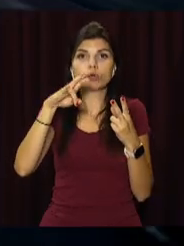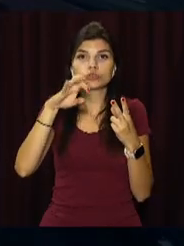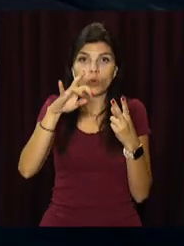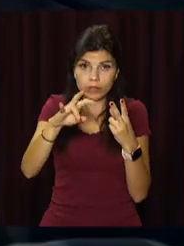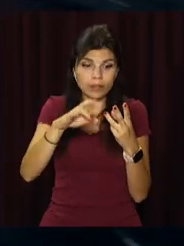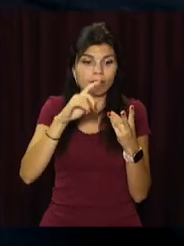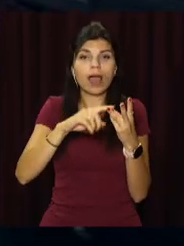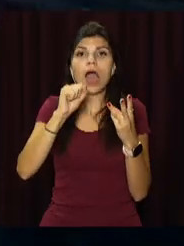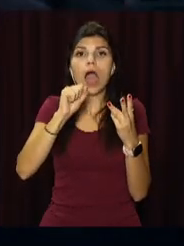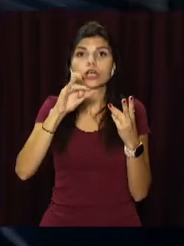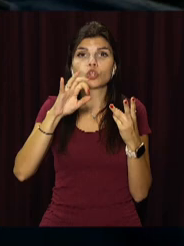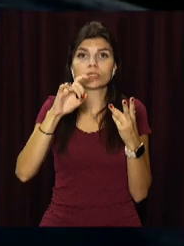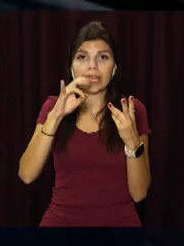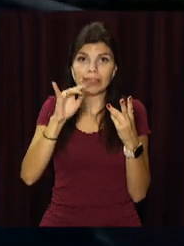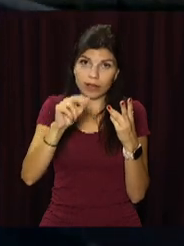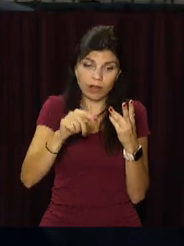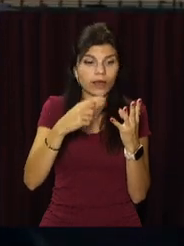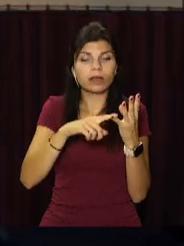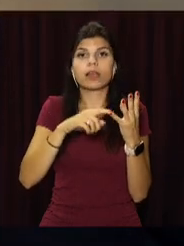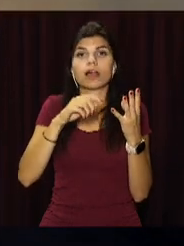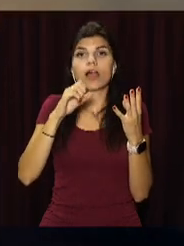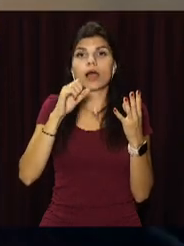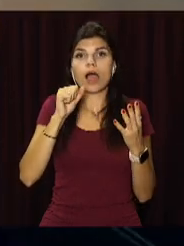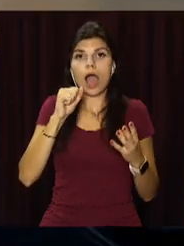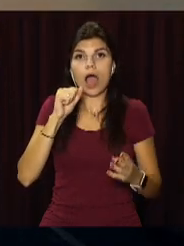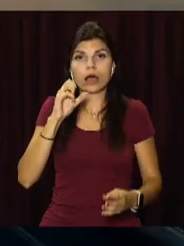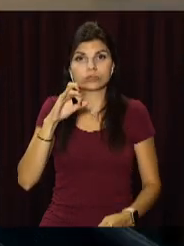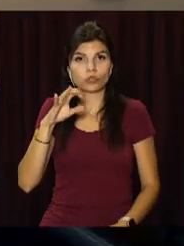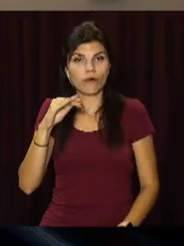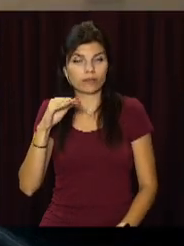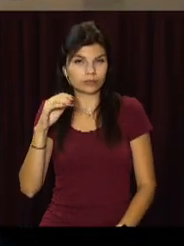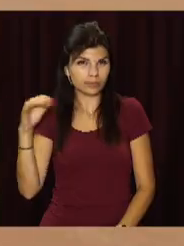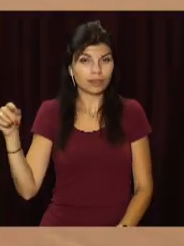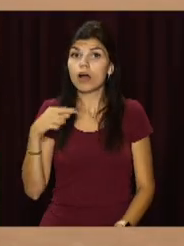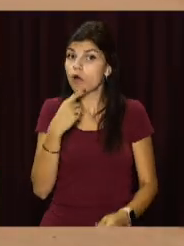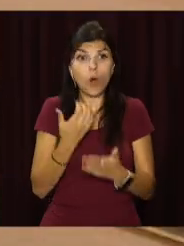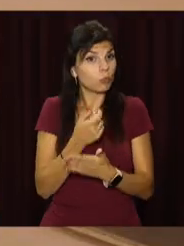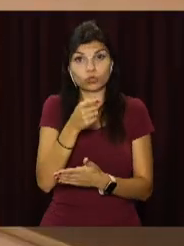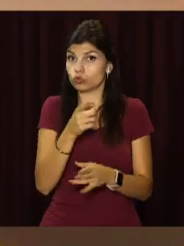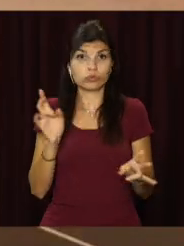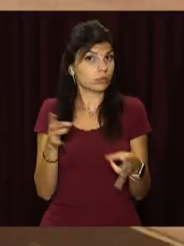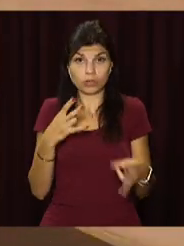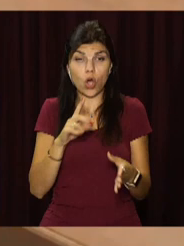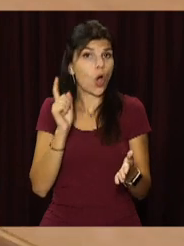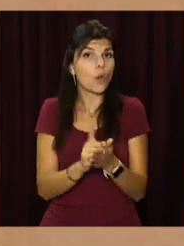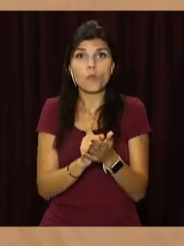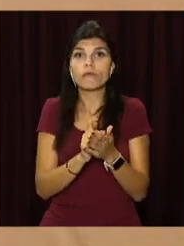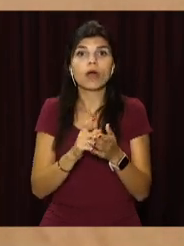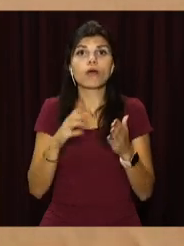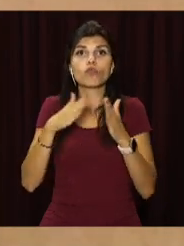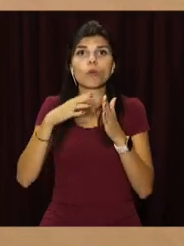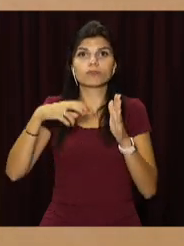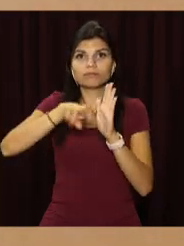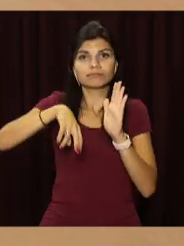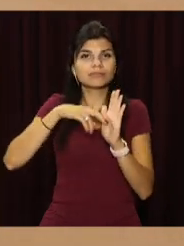Johnson, AstraZeneca або Pfizer BioNTech. Таким чином, імунізованим туристам не потрібно буде проходити обов'язковий карантин. Про